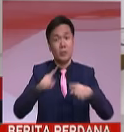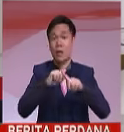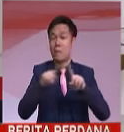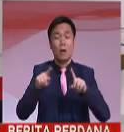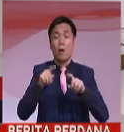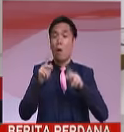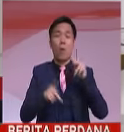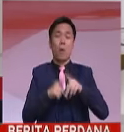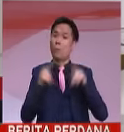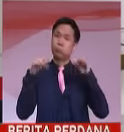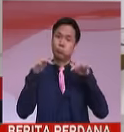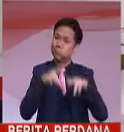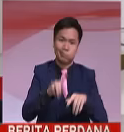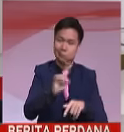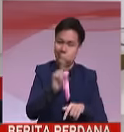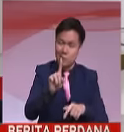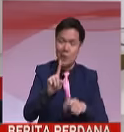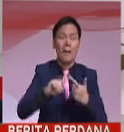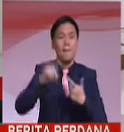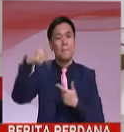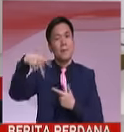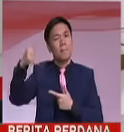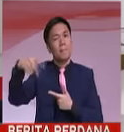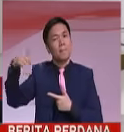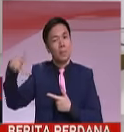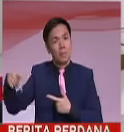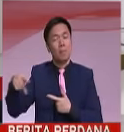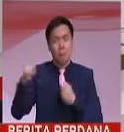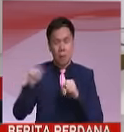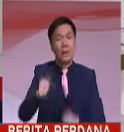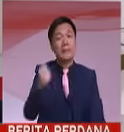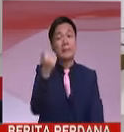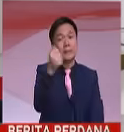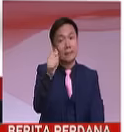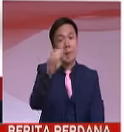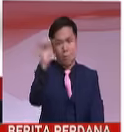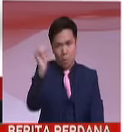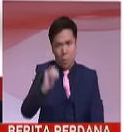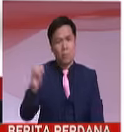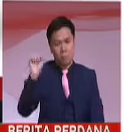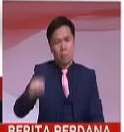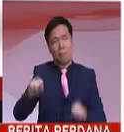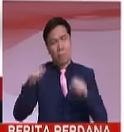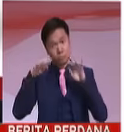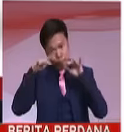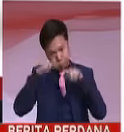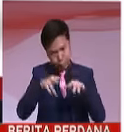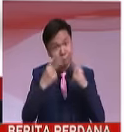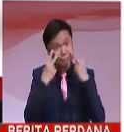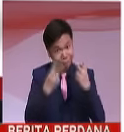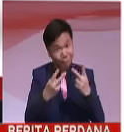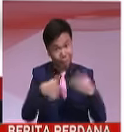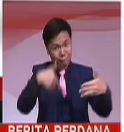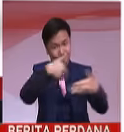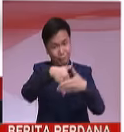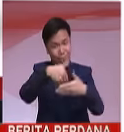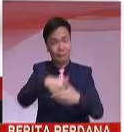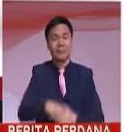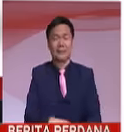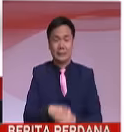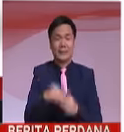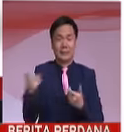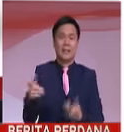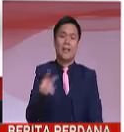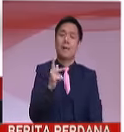tapi juga Gan Pique pipi hanya boleh 10 faktor jarak gold Negeri sementara itu menteri belia